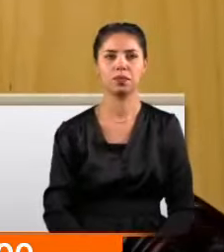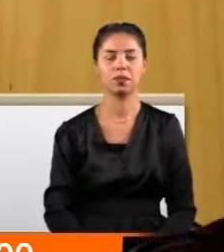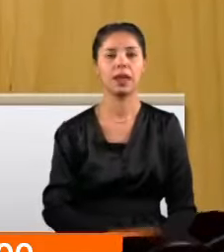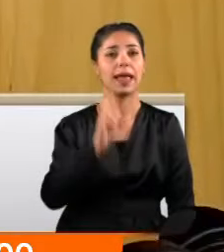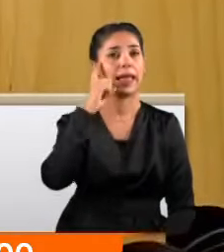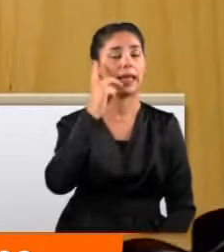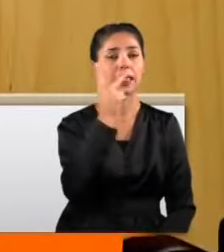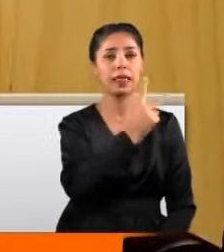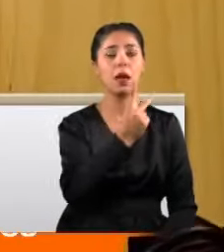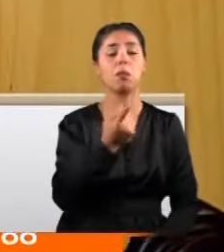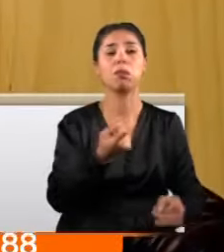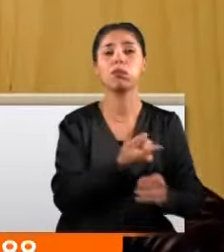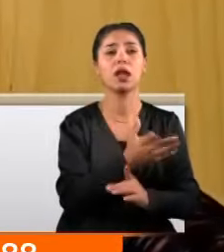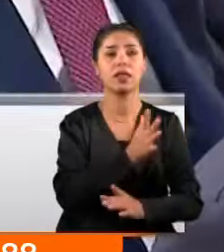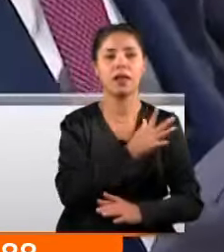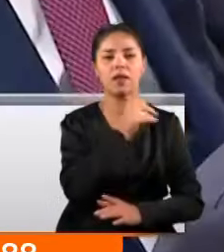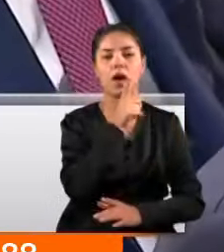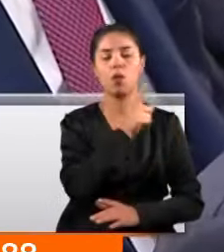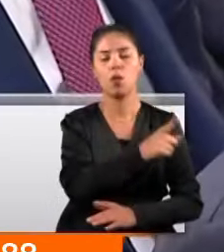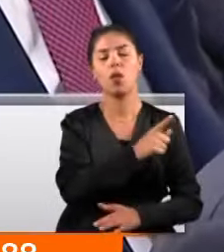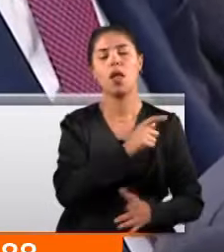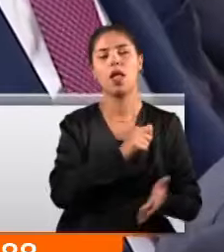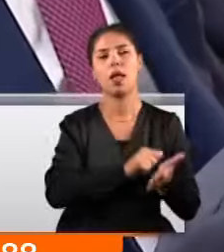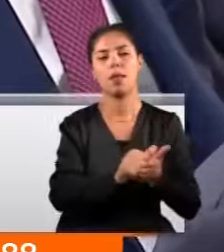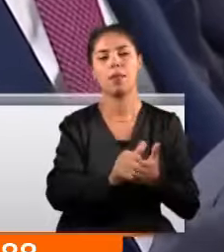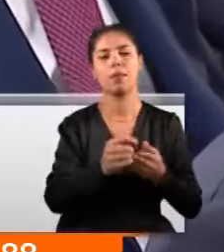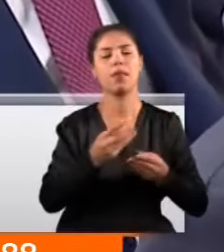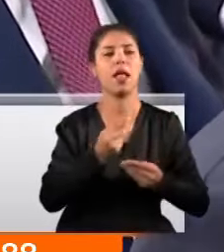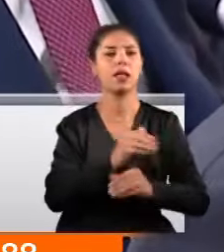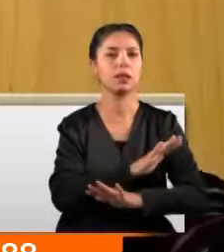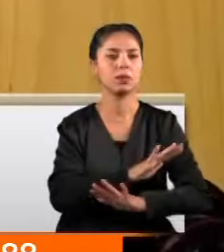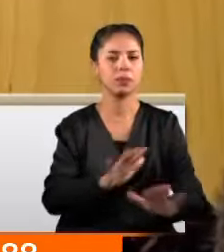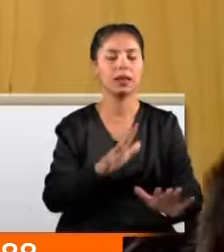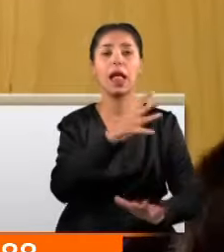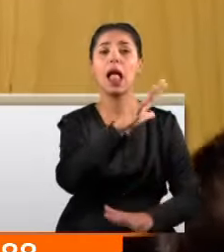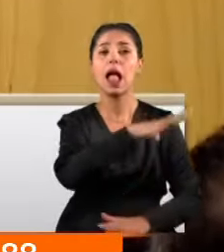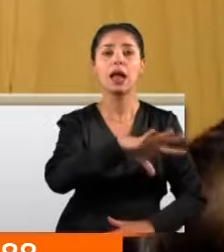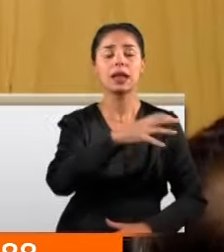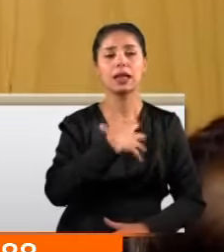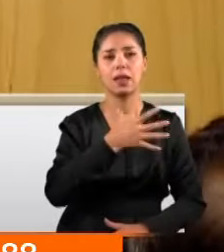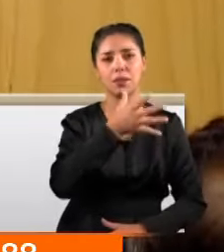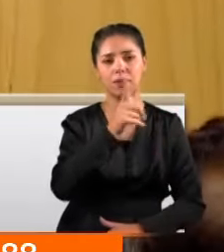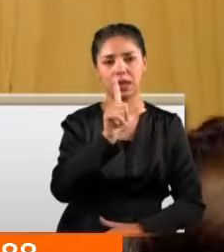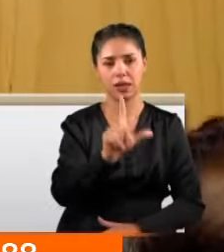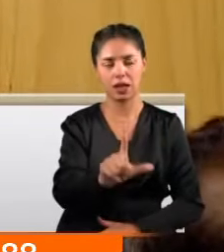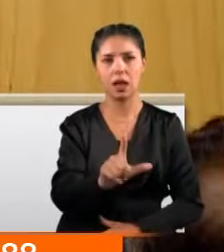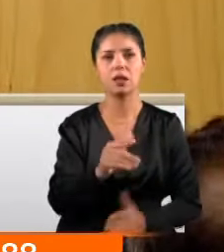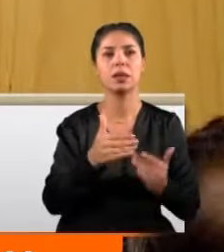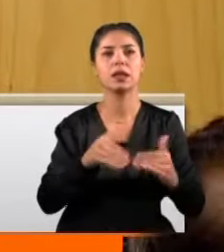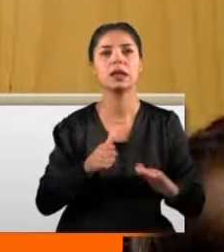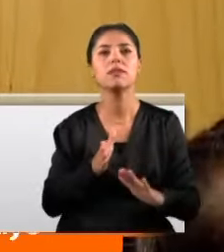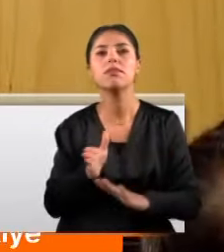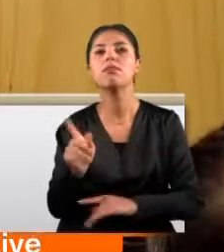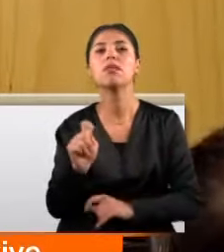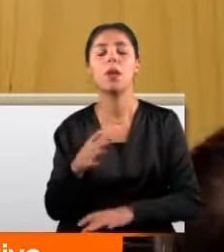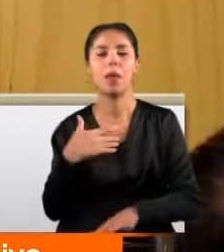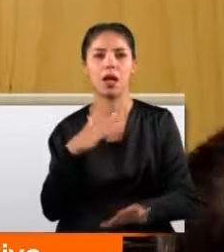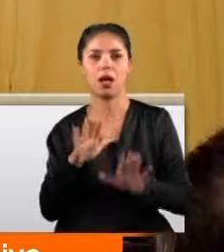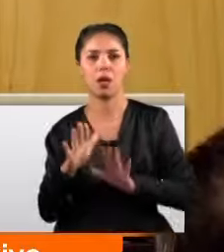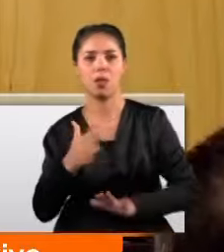iddialarını aynen şahsın gibi çürüktür. Herkes haddini bilsin. Hudut ihlalinden kaçınsın. Kapımızın